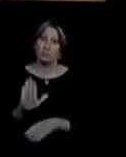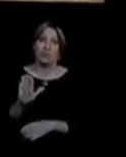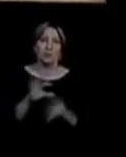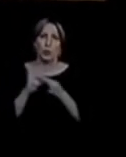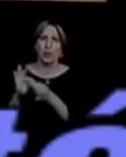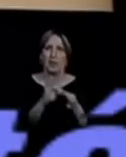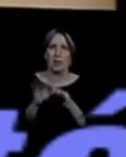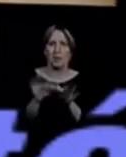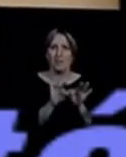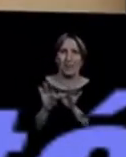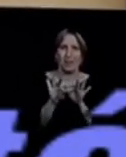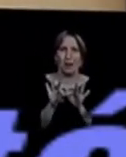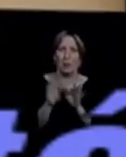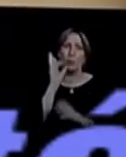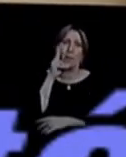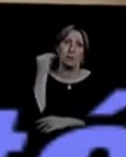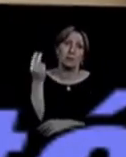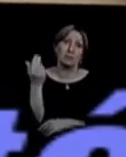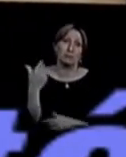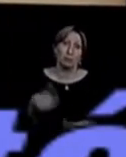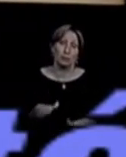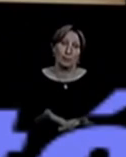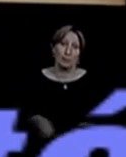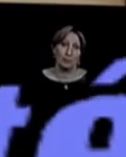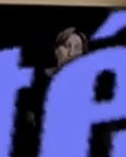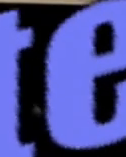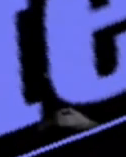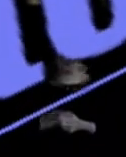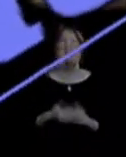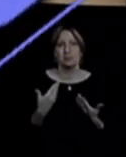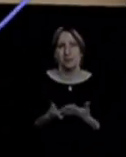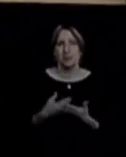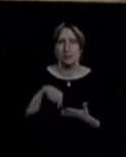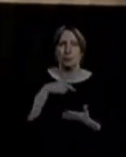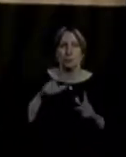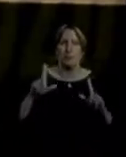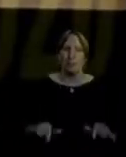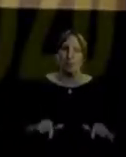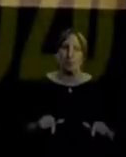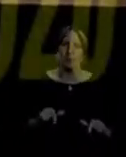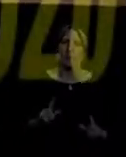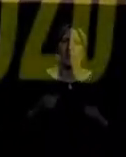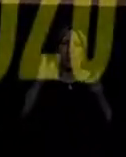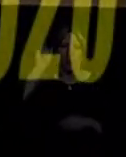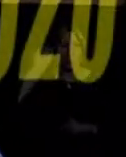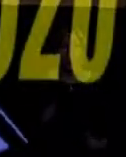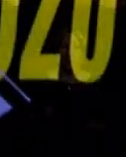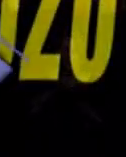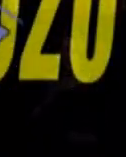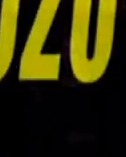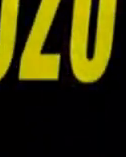fraternelle, humaine, tout simplement. Et nous serons au rendez-vous. Vive la République et vive la France.